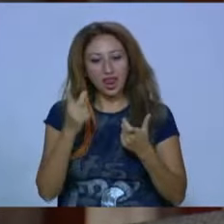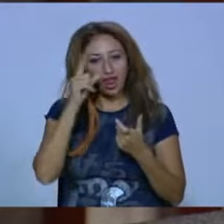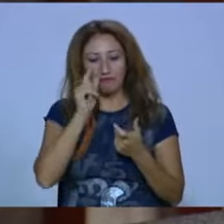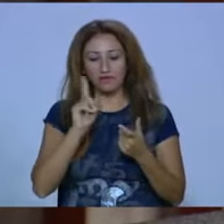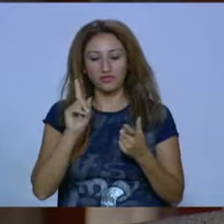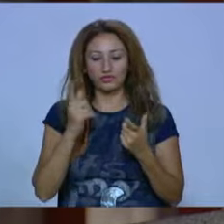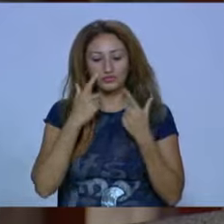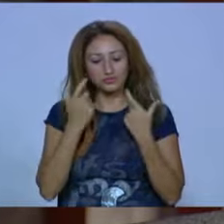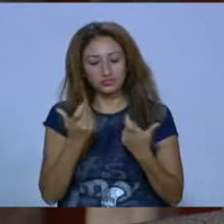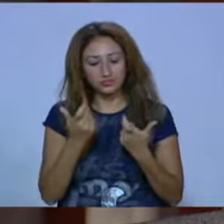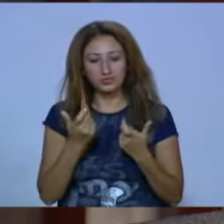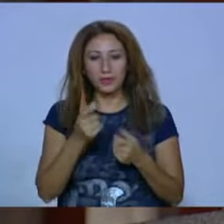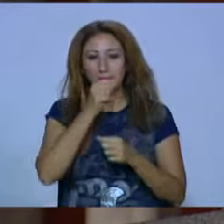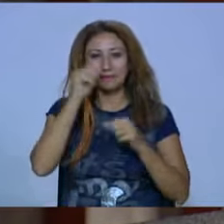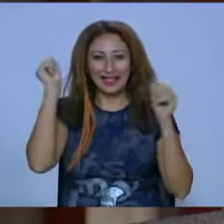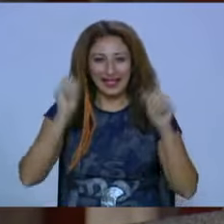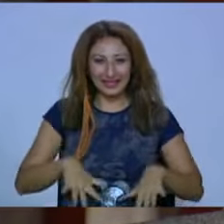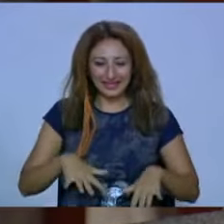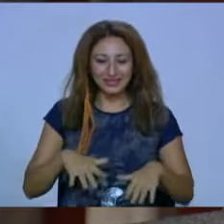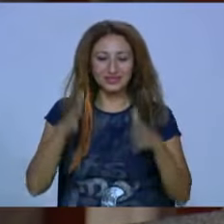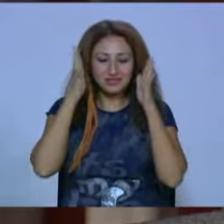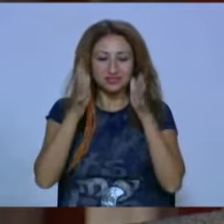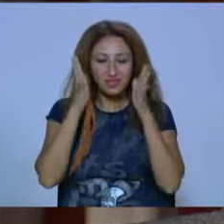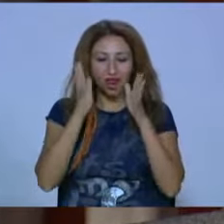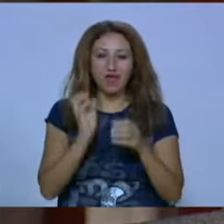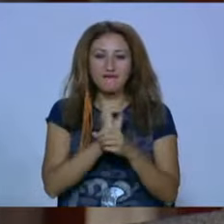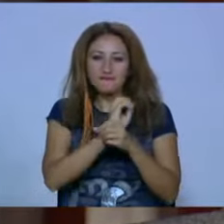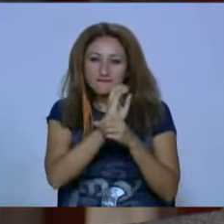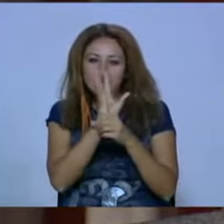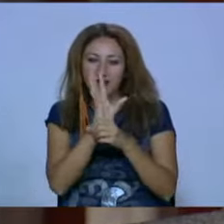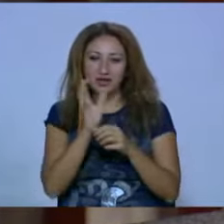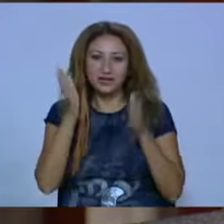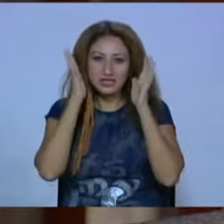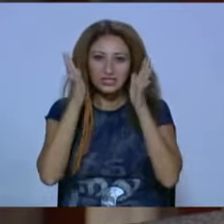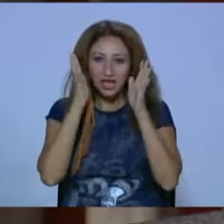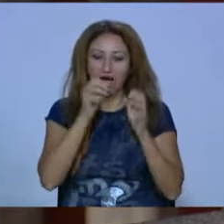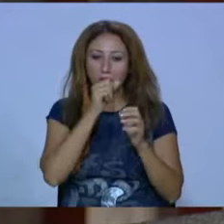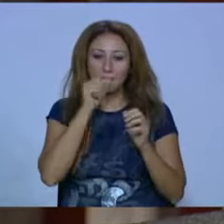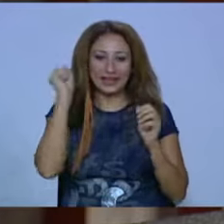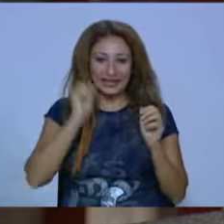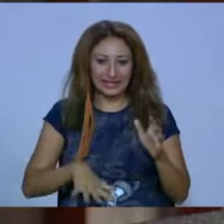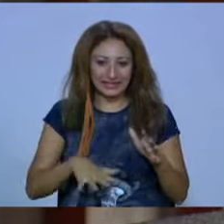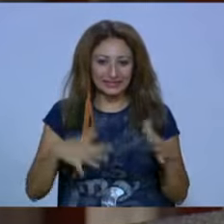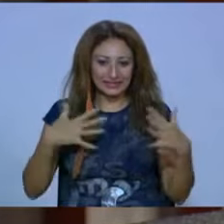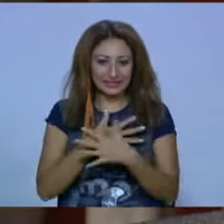لغايه ما صلينا الفجر، وبعد كده جت صلاه العيد، نزلنا صلينا